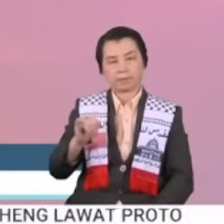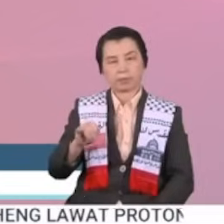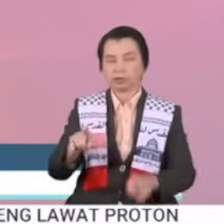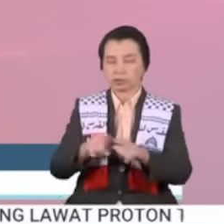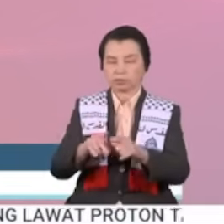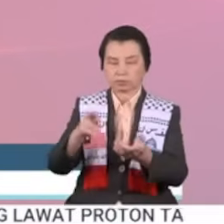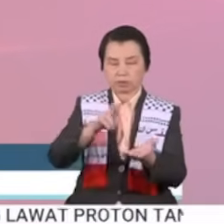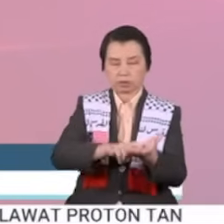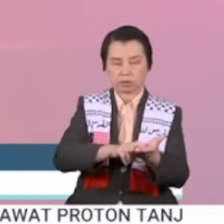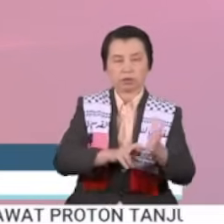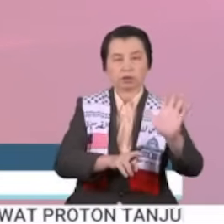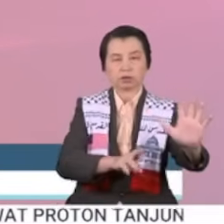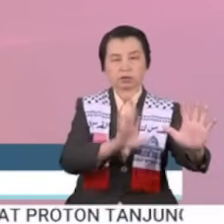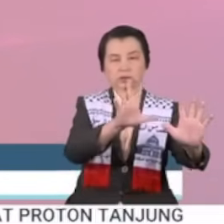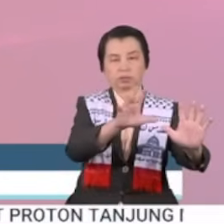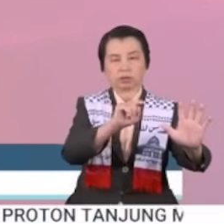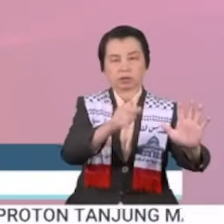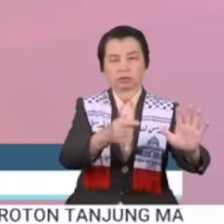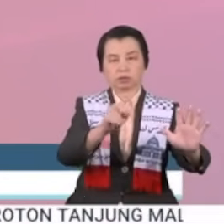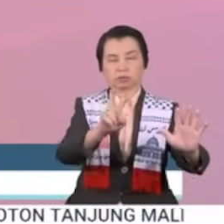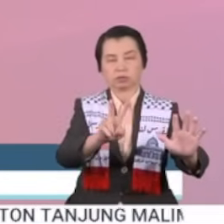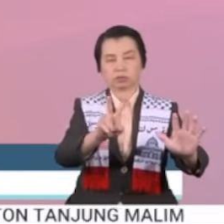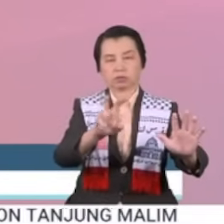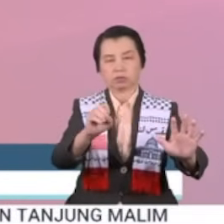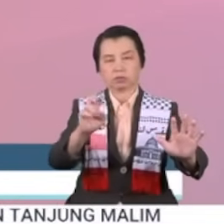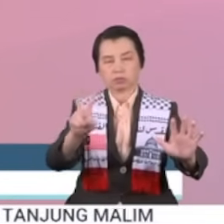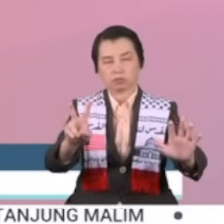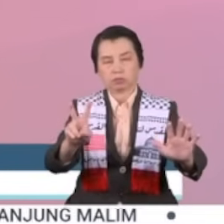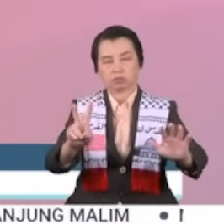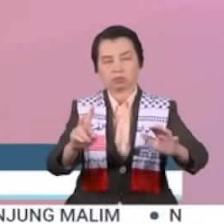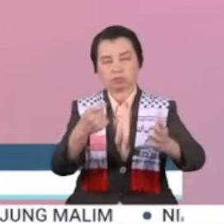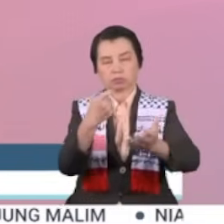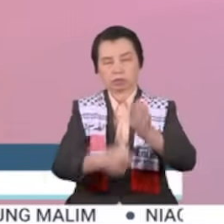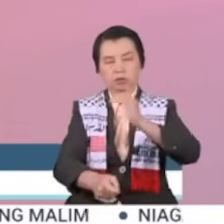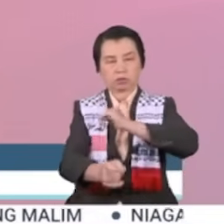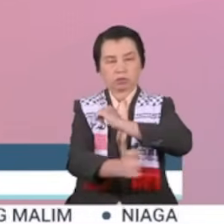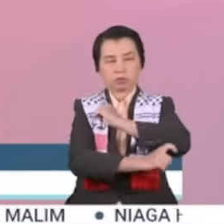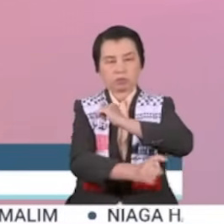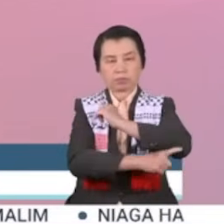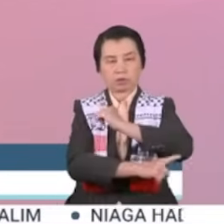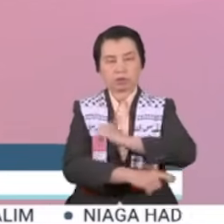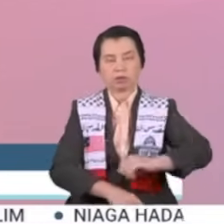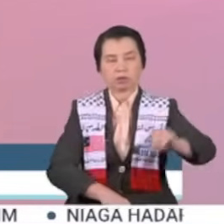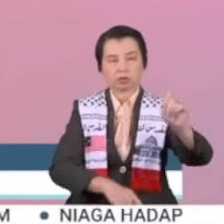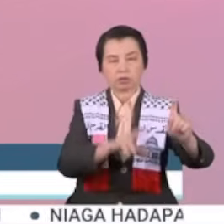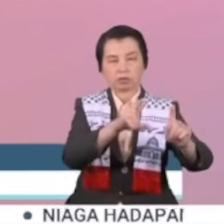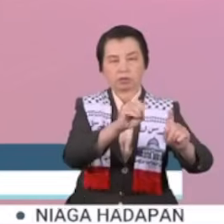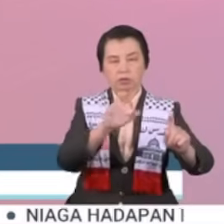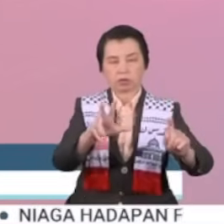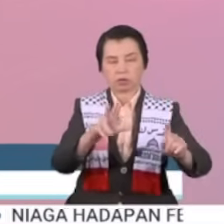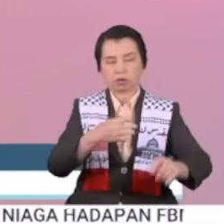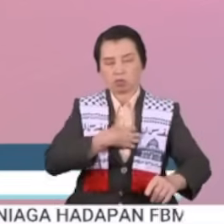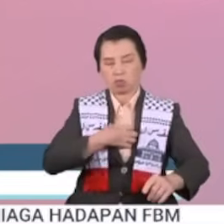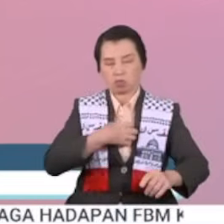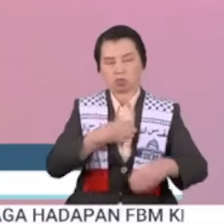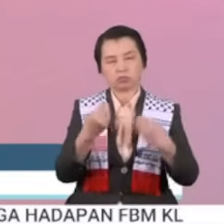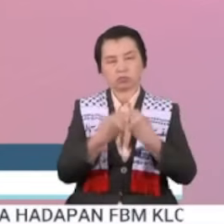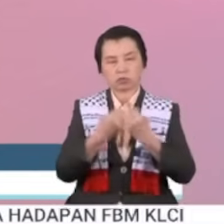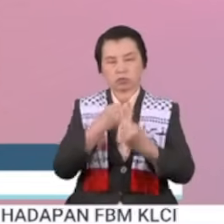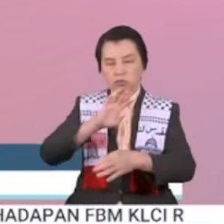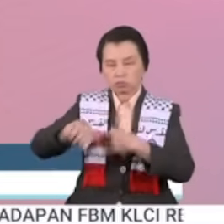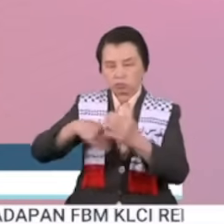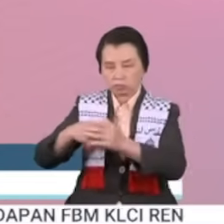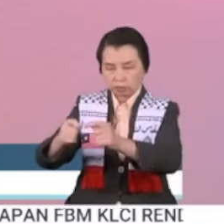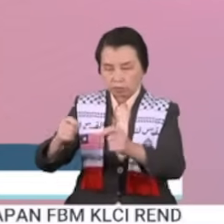turut direkodkan r5,200 nilai kompaun selain 1043 aduan dengan jumlah keseluruhan premis